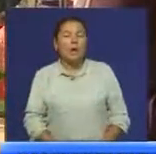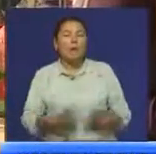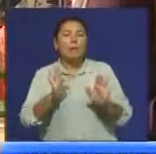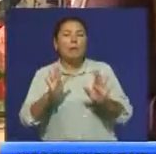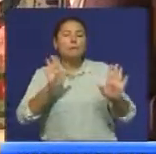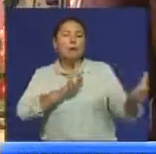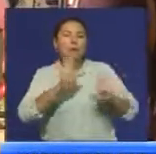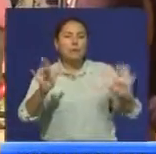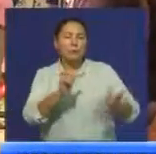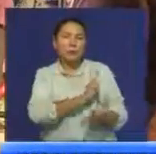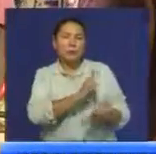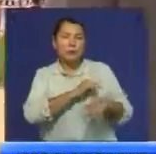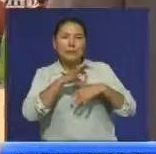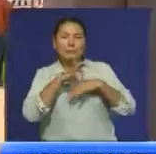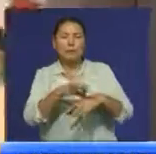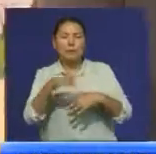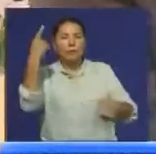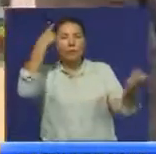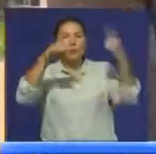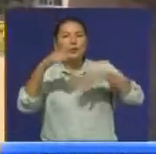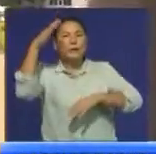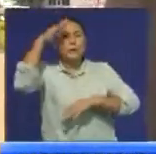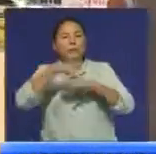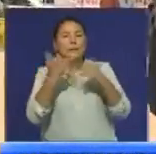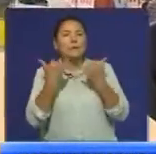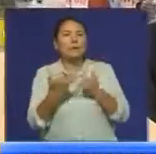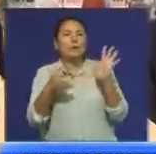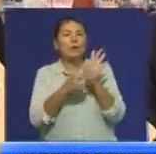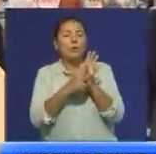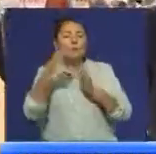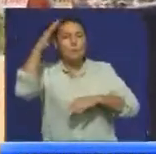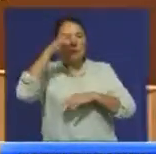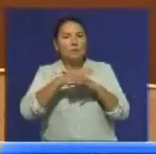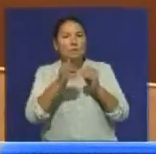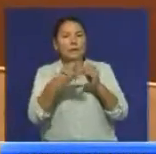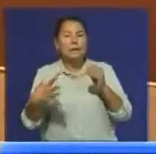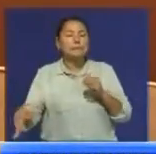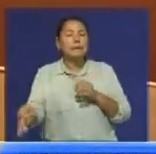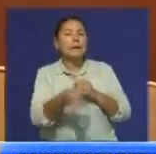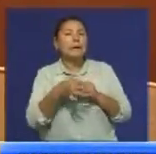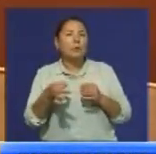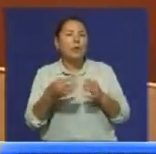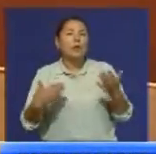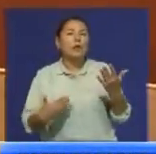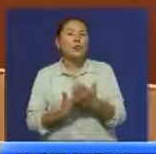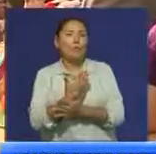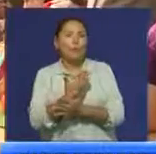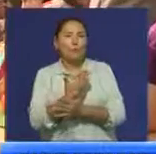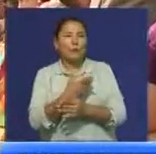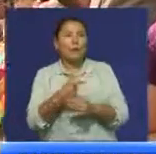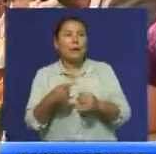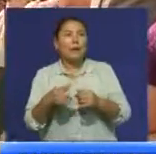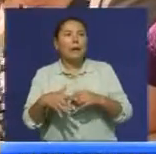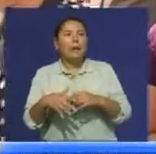Помимо ярмарки ожидается проведение творческих вечеров. Сегодня в 8 часов вечера в 15-м микрорайоне на новой